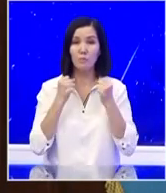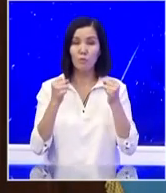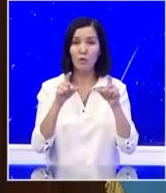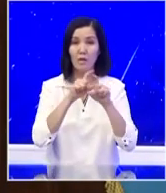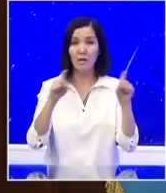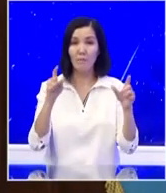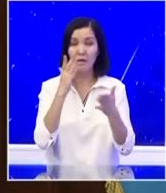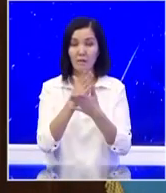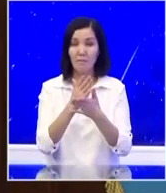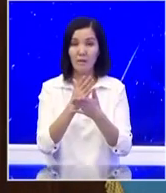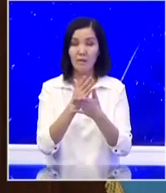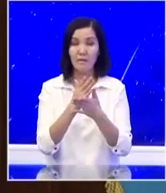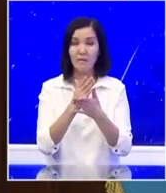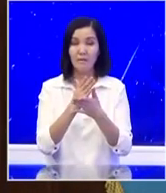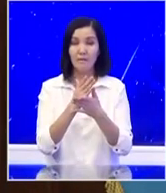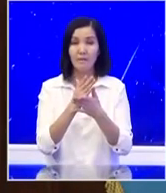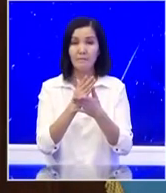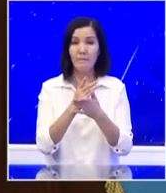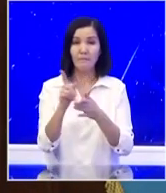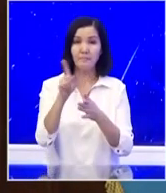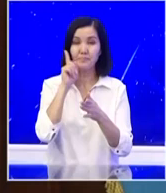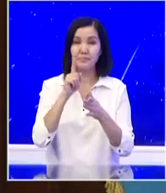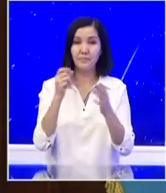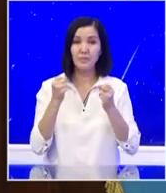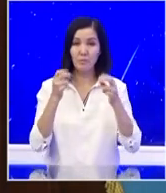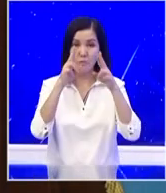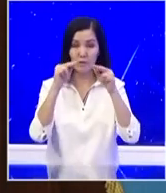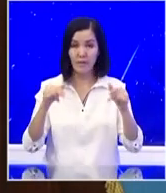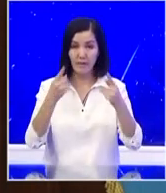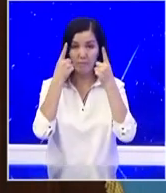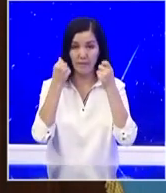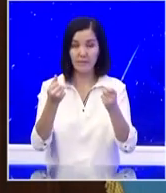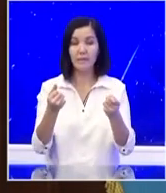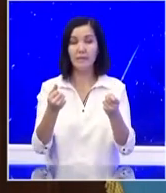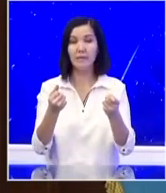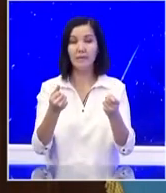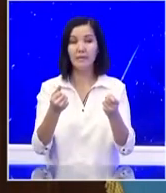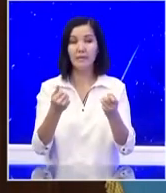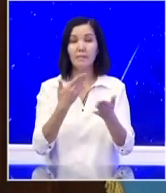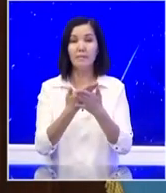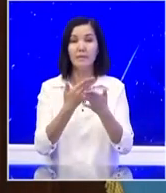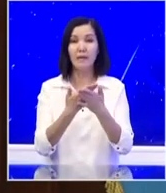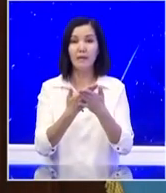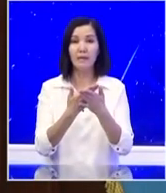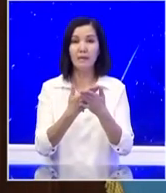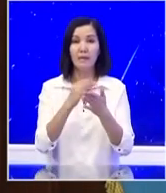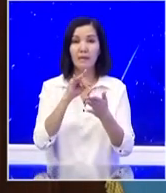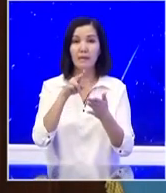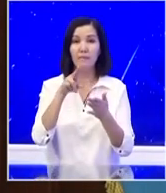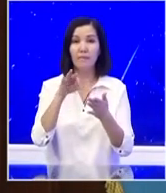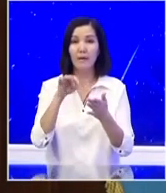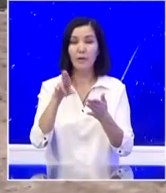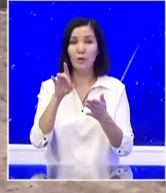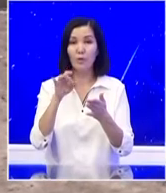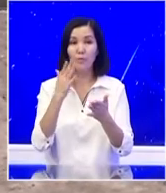бар. Мысалы, жастар спорт сарайын өздеріңіз жақсы білесіздер. Мысалы, ипподромымыз да бар біздің